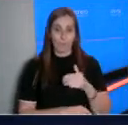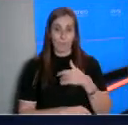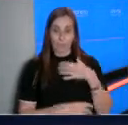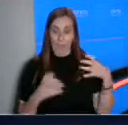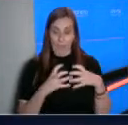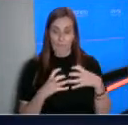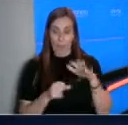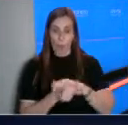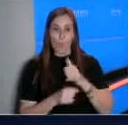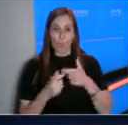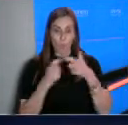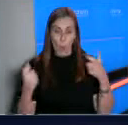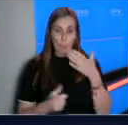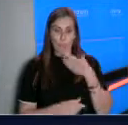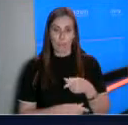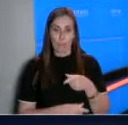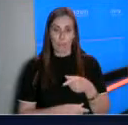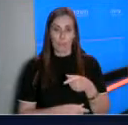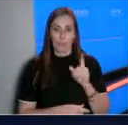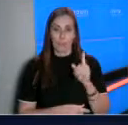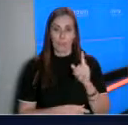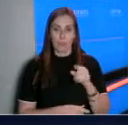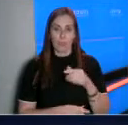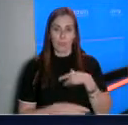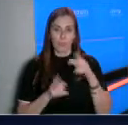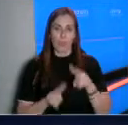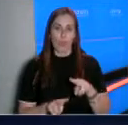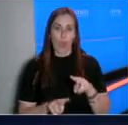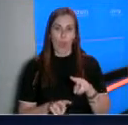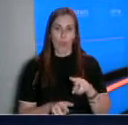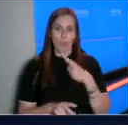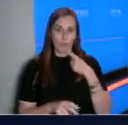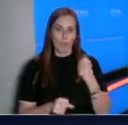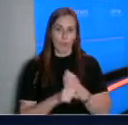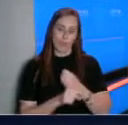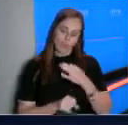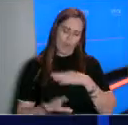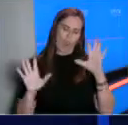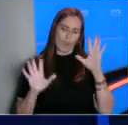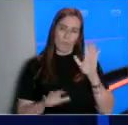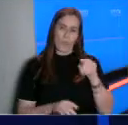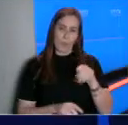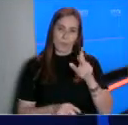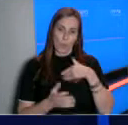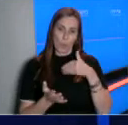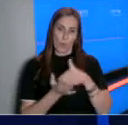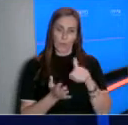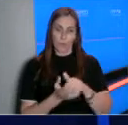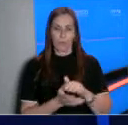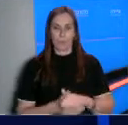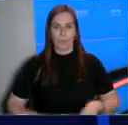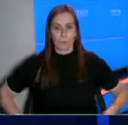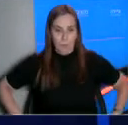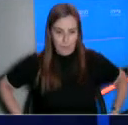וכשנהיה חברת הלובי הגדולה ביותר בישראל, אז אני אוכל להגיד שעשינו את שלנו, וגם אז אנחנו נמשיך. אז